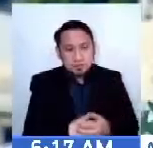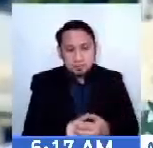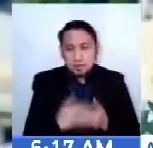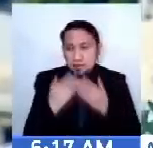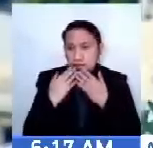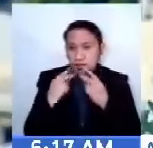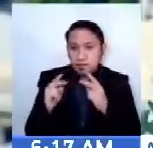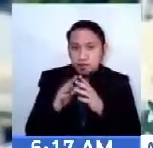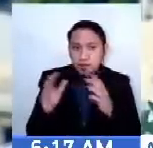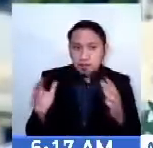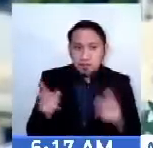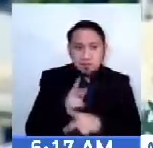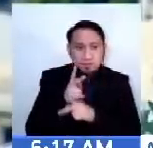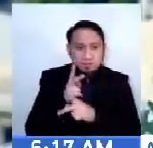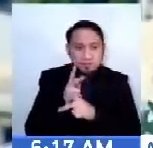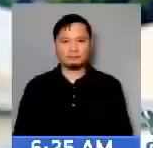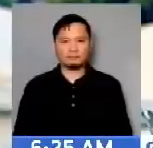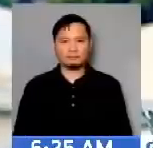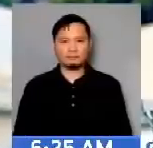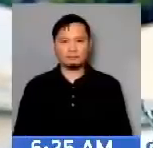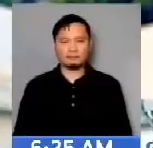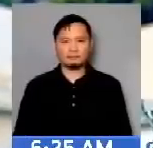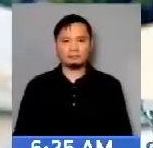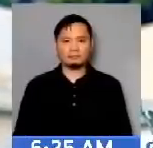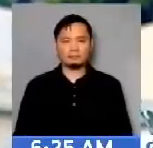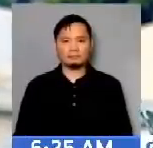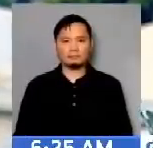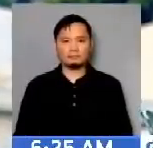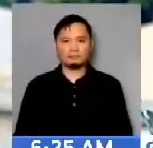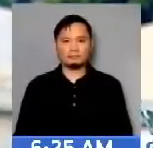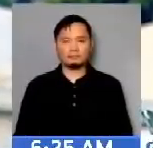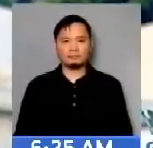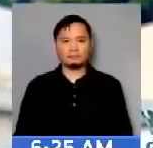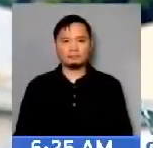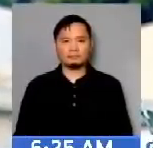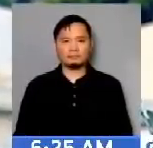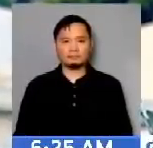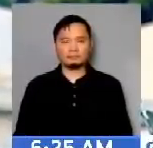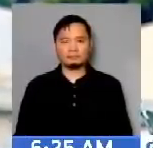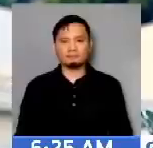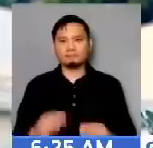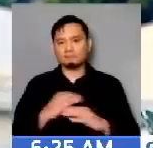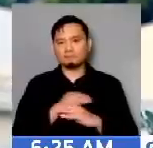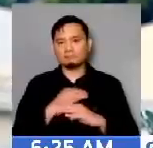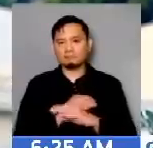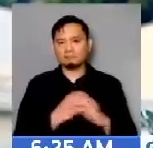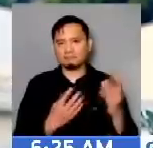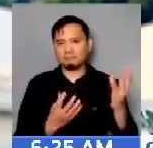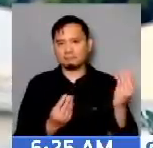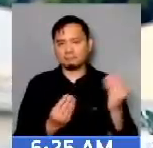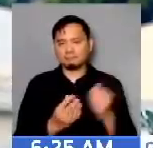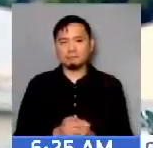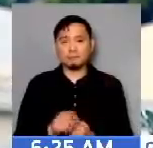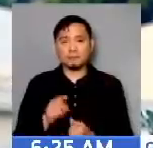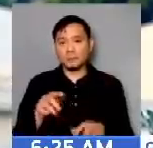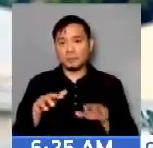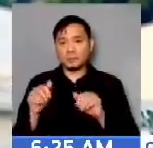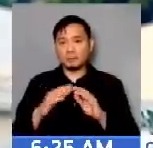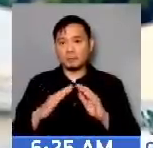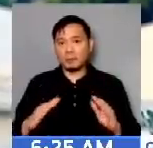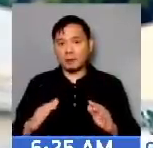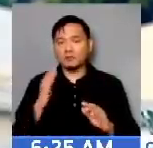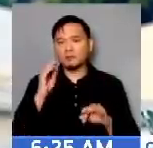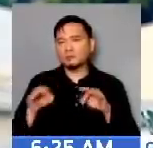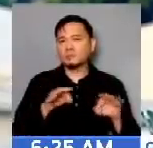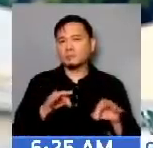po. Ingat din po, maraming salamat. Monday traffic update tayo para sa mga paalis pa lang ng kanika nilang bahay. Ang